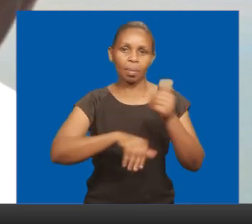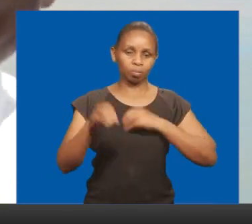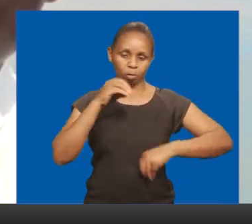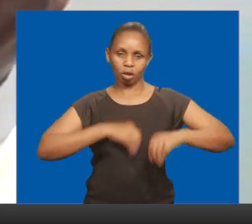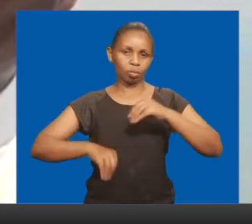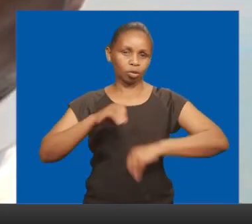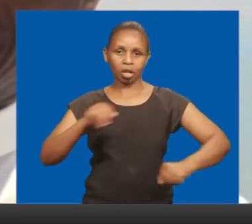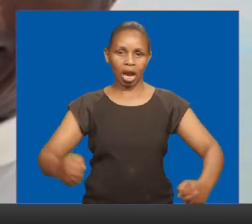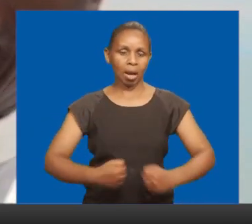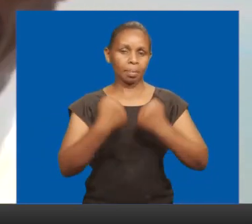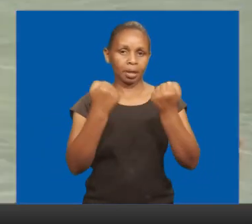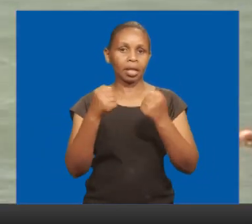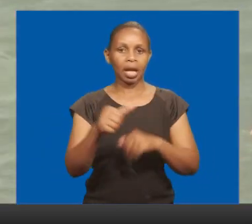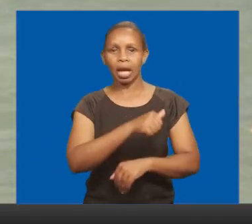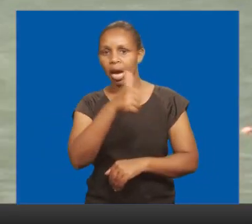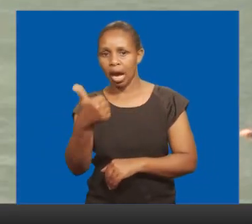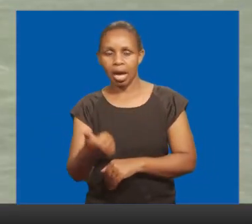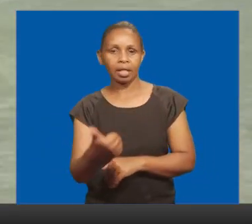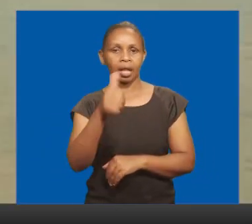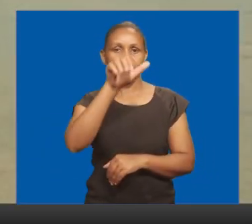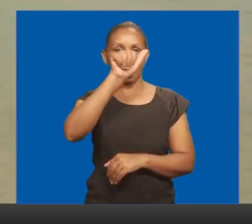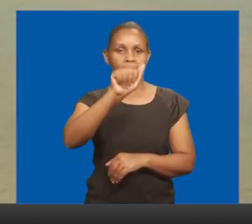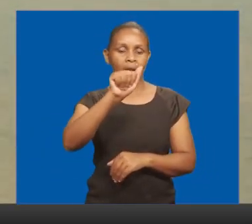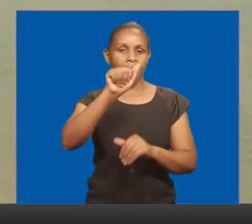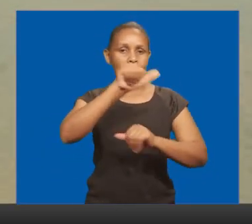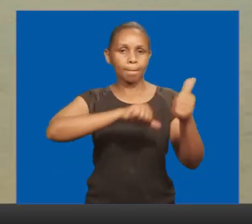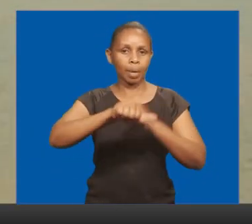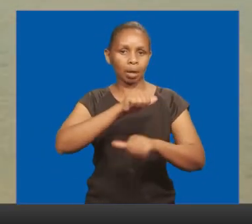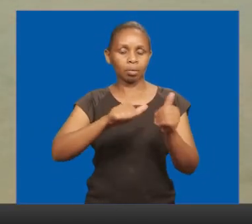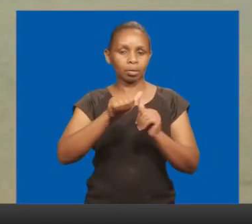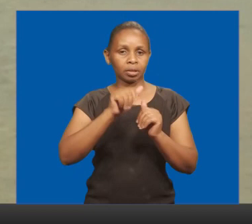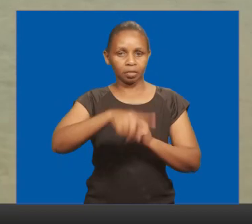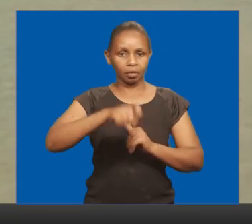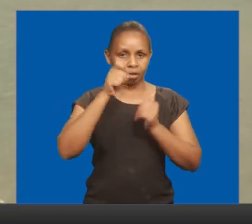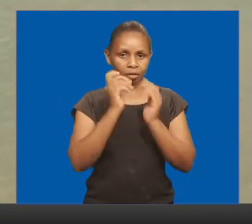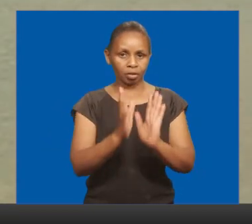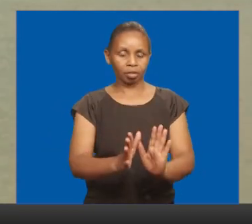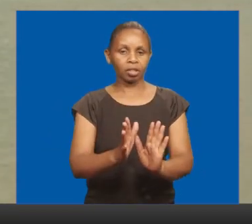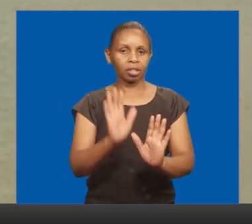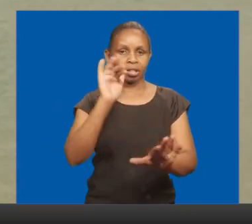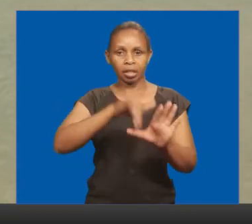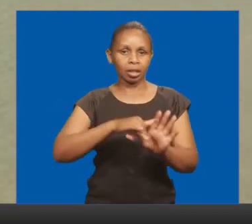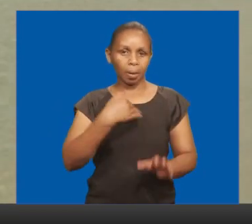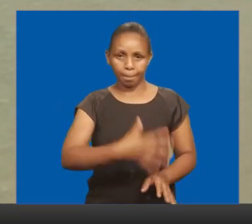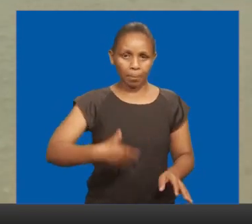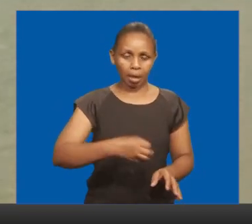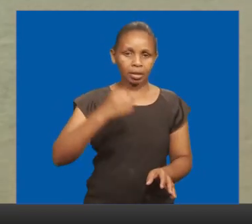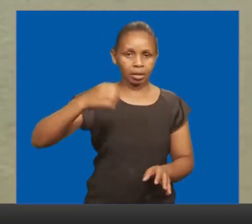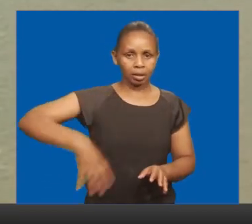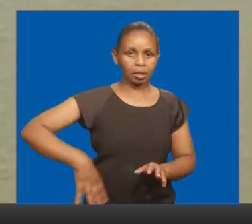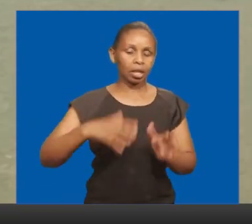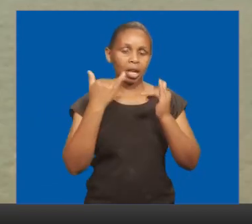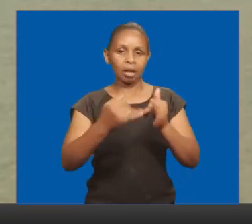k k Cha ufisadi unaoendelea naye admanif wa chama cha wavuvi wa malindi alisema uvuvi wa